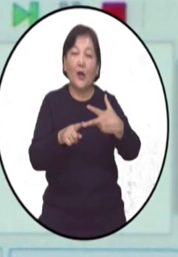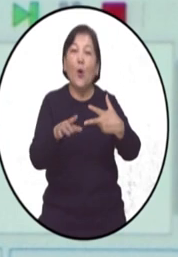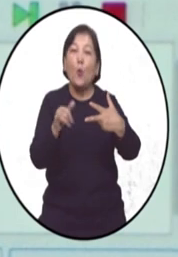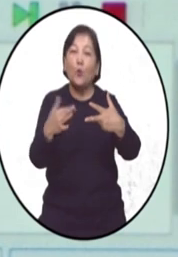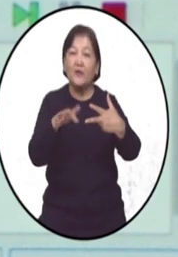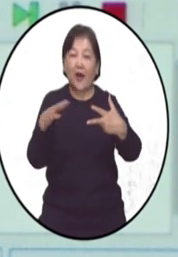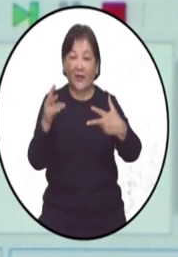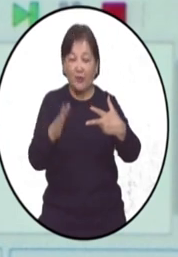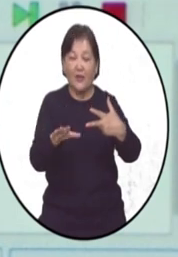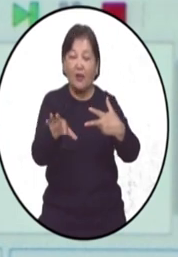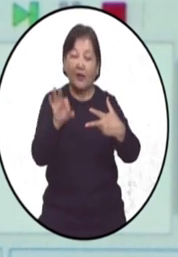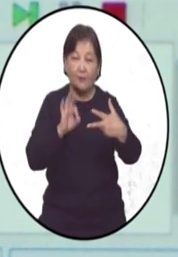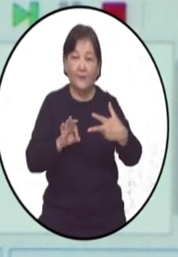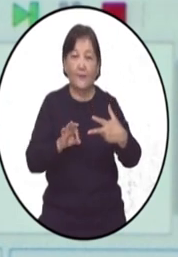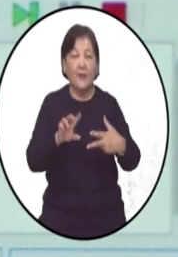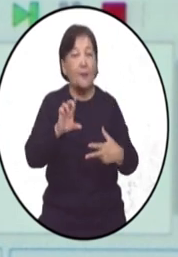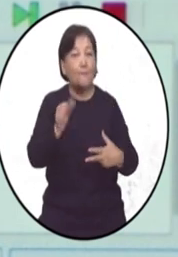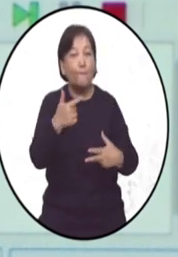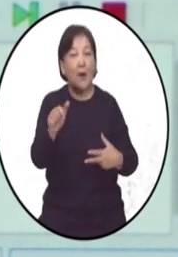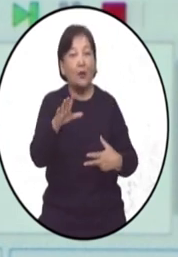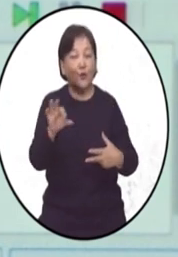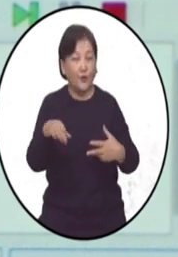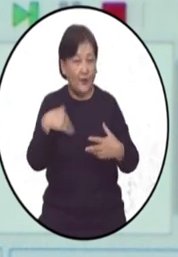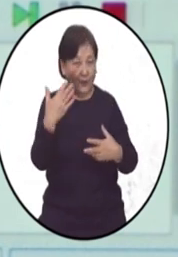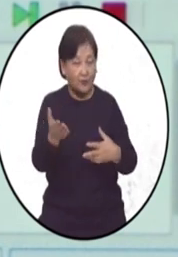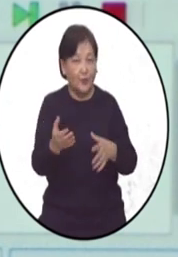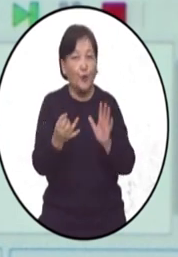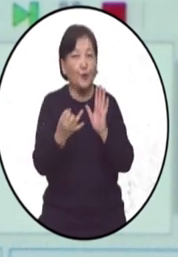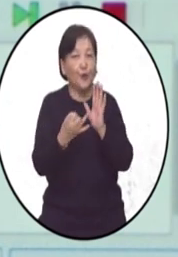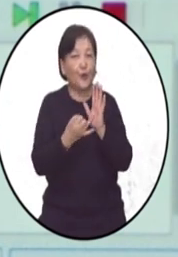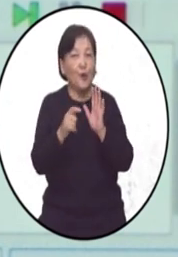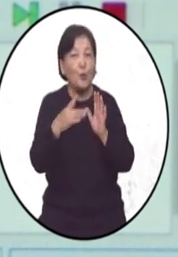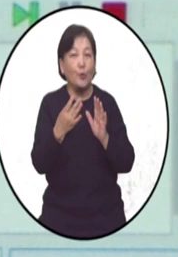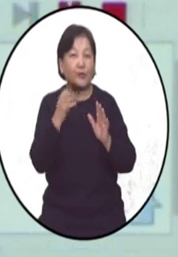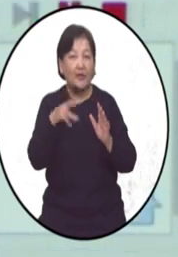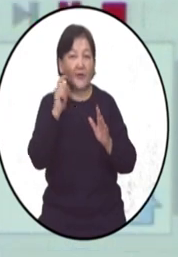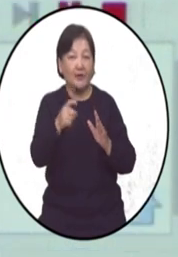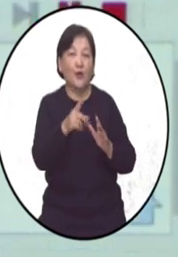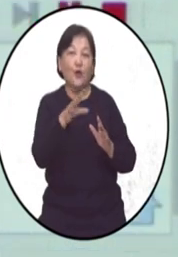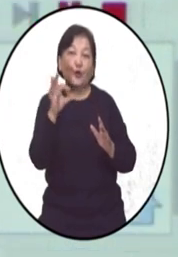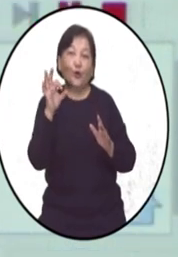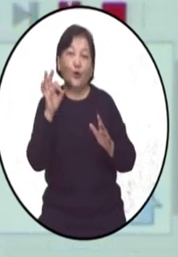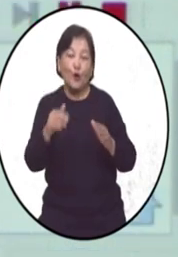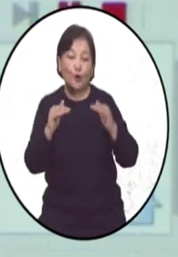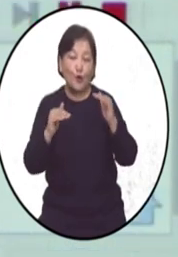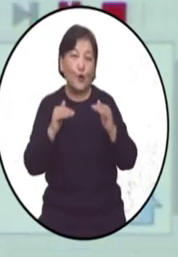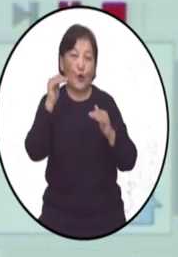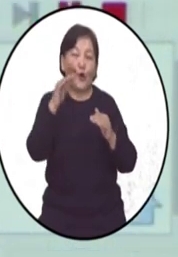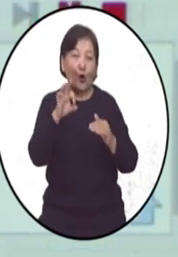За би энэ дээр баг тоо тавиад үтчихээ. За 7 хүртэлх тоон дотроос тэгш тоонуудын нийлбэрийг